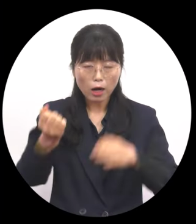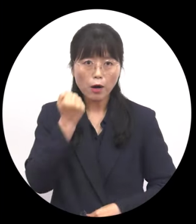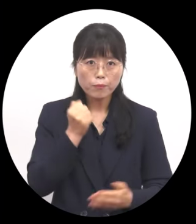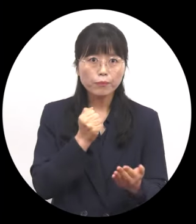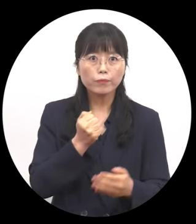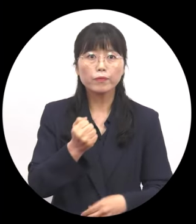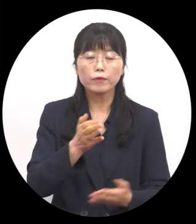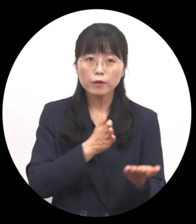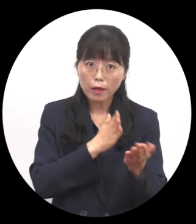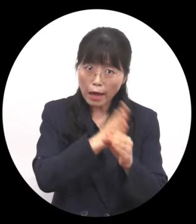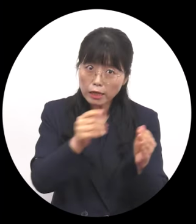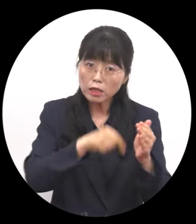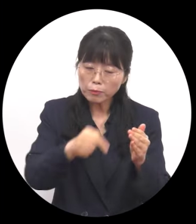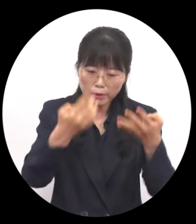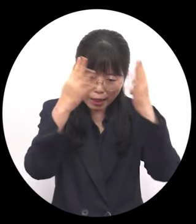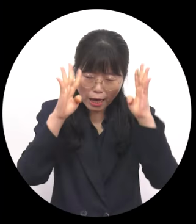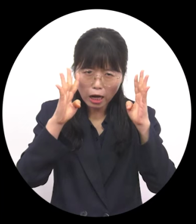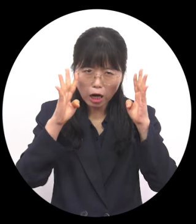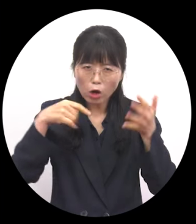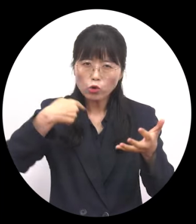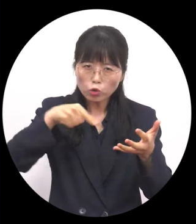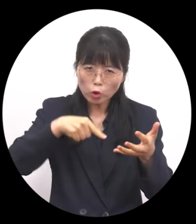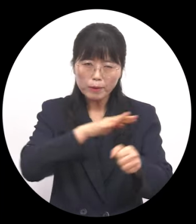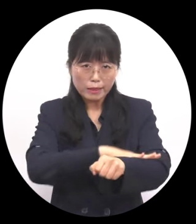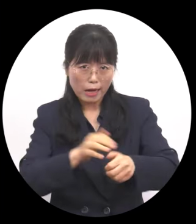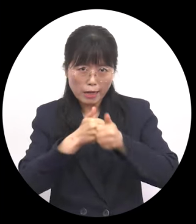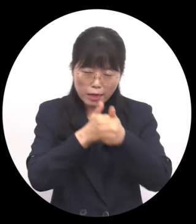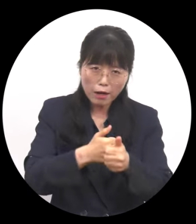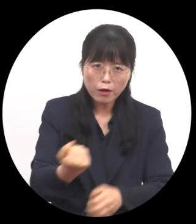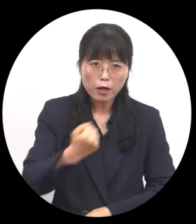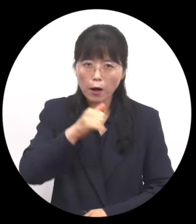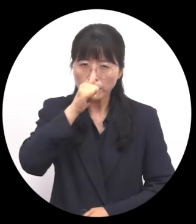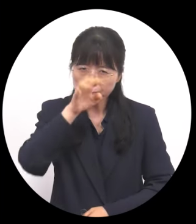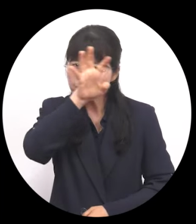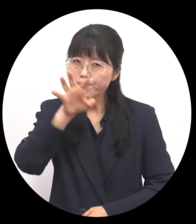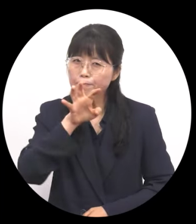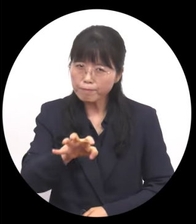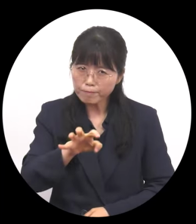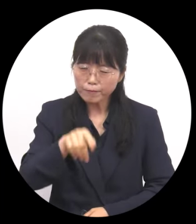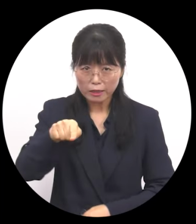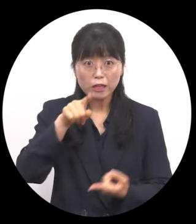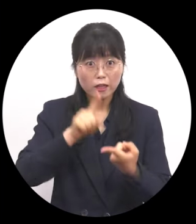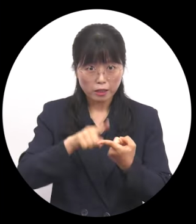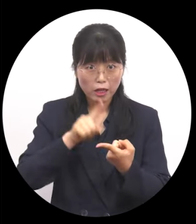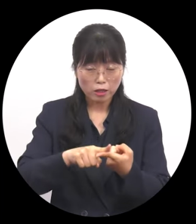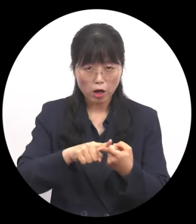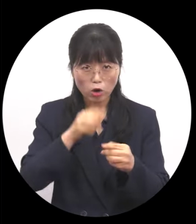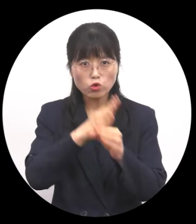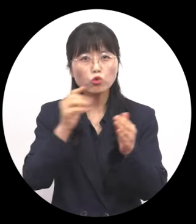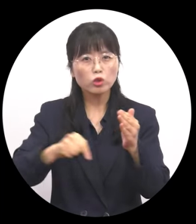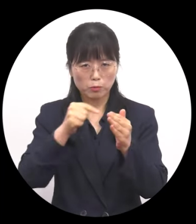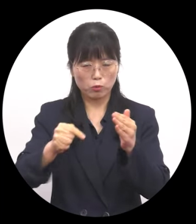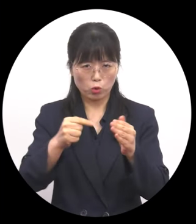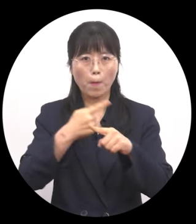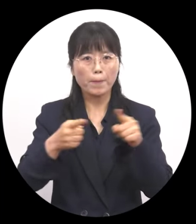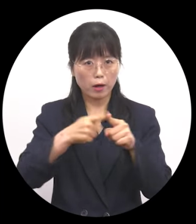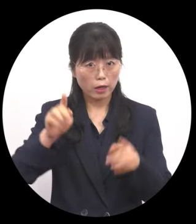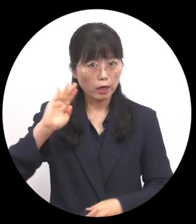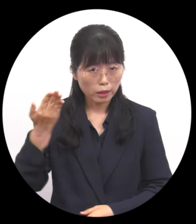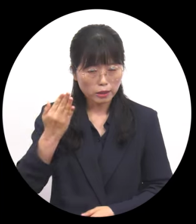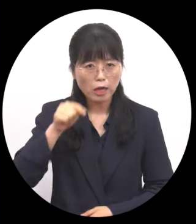역량의 핵심은 대학의 수업을 따라가는 데 필요한 역량이 있는가? 라는 것을 중심으로 평가한다고 보시면